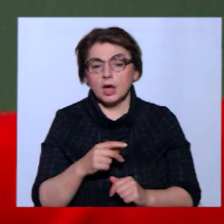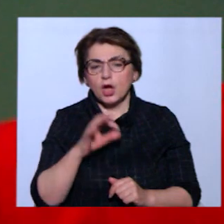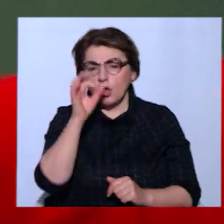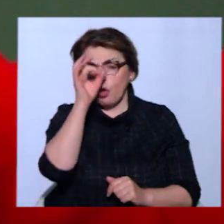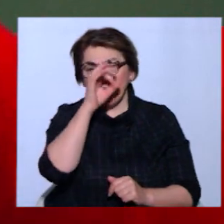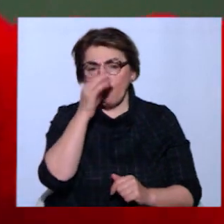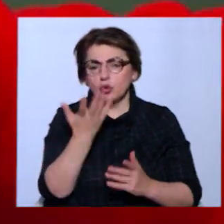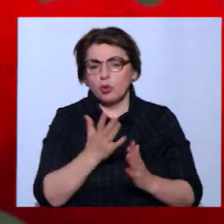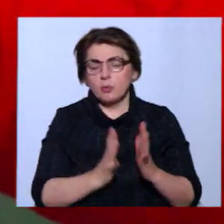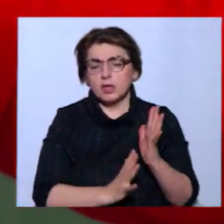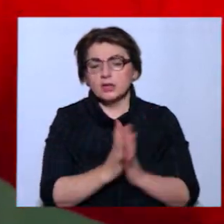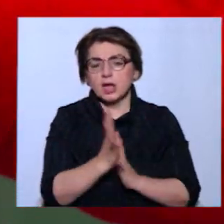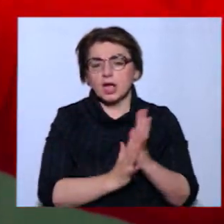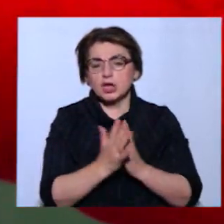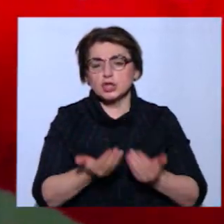ღორი.